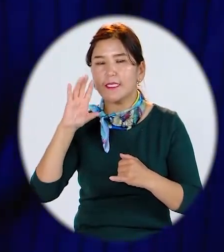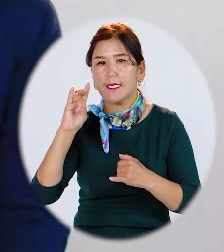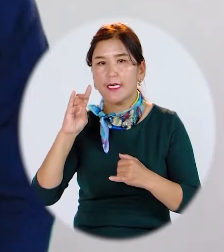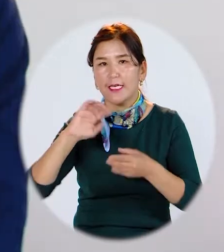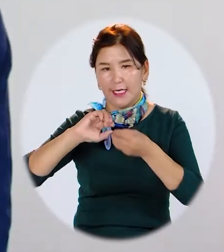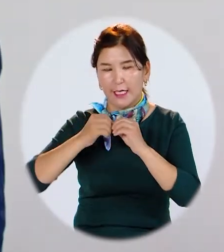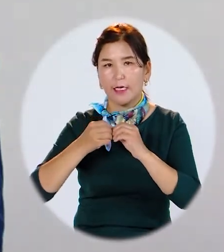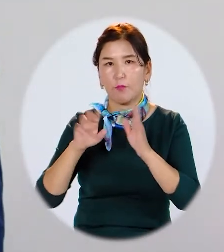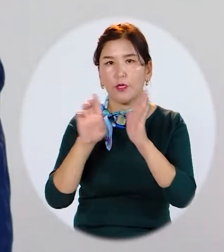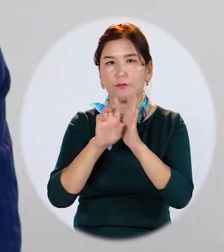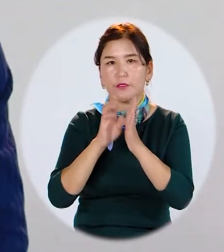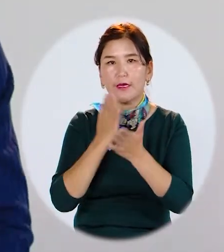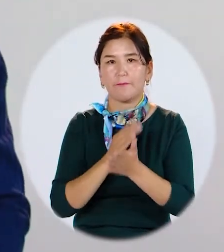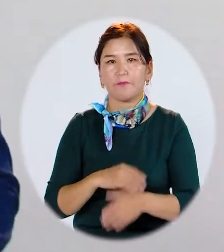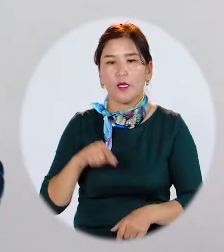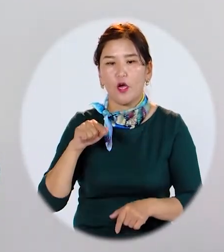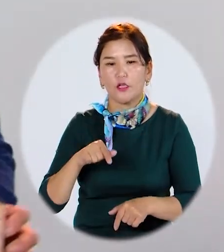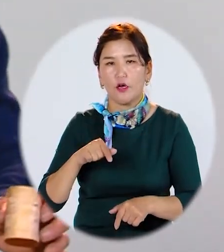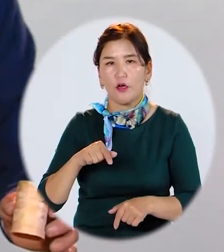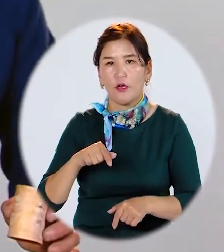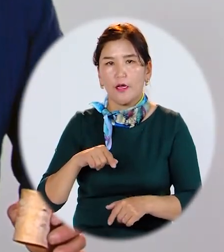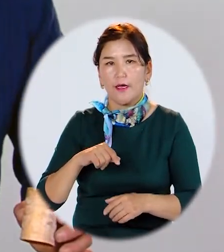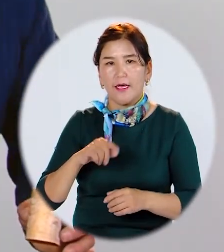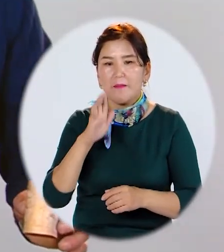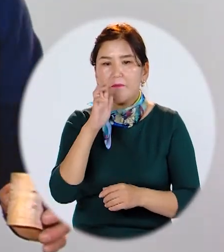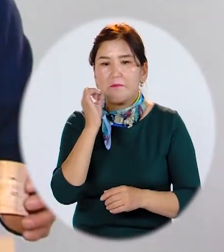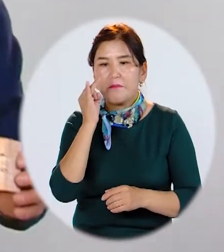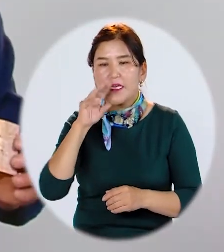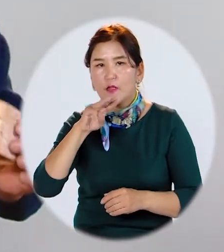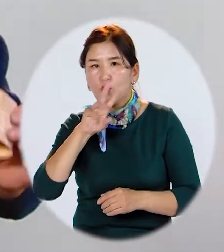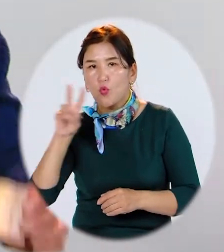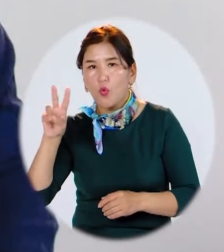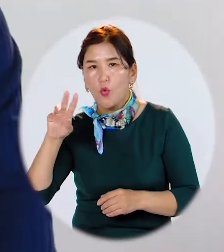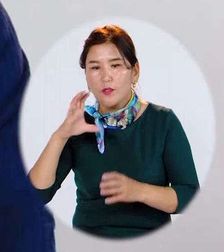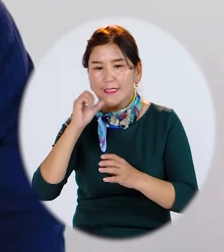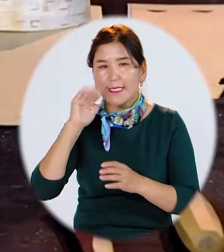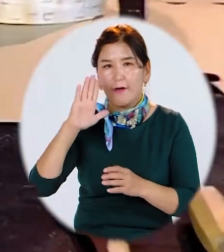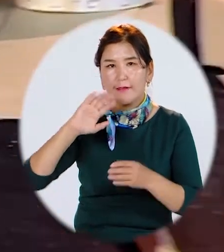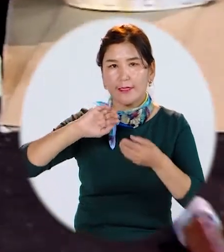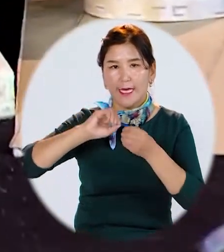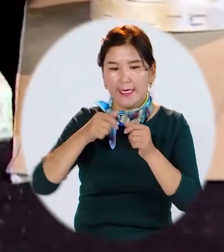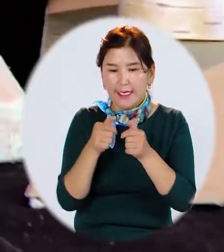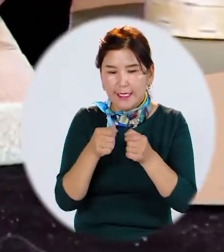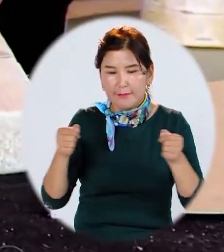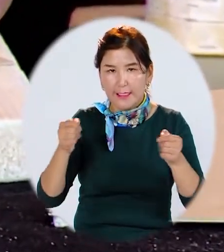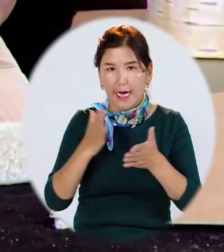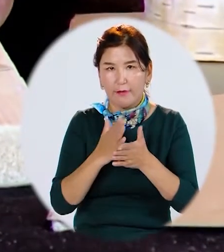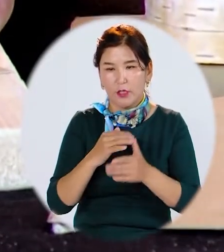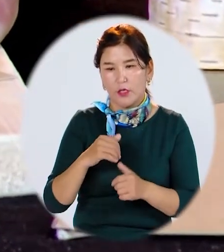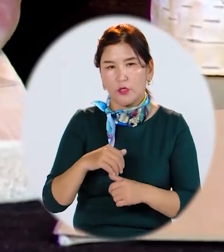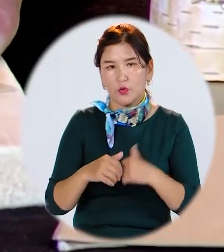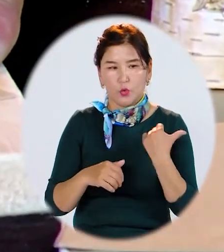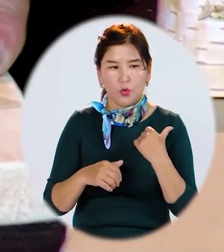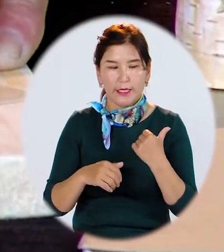ингээд хийх дараалд оръё. За ингээд битүү саван дээр бүгдээрээ хэмжээ авна. Хэмжээг авахдаа зүүн гар талаас 4